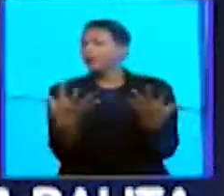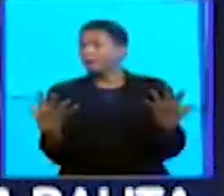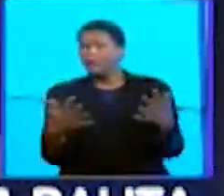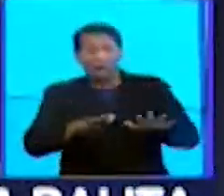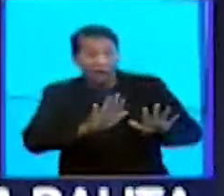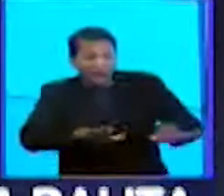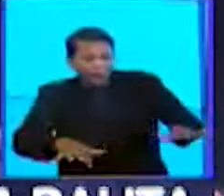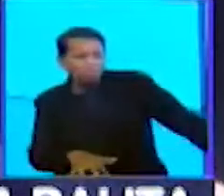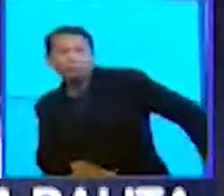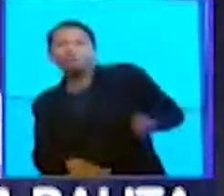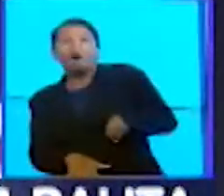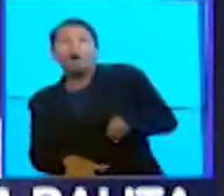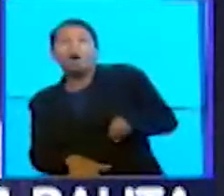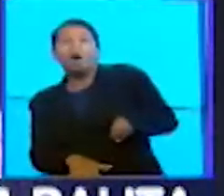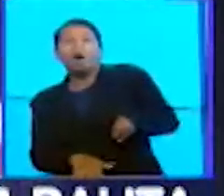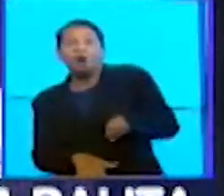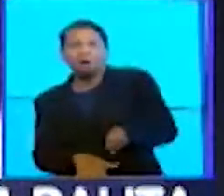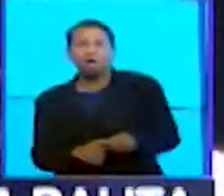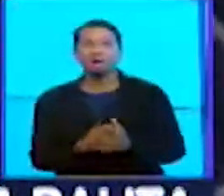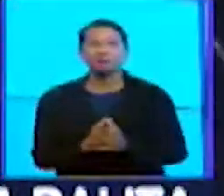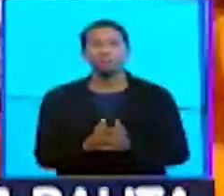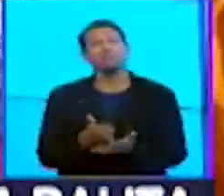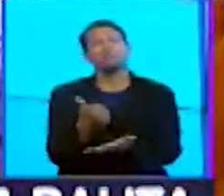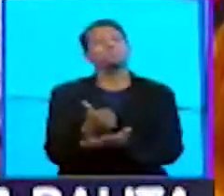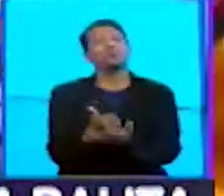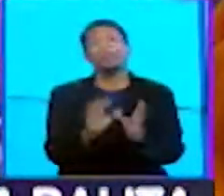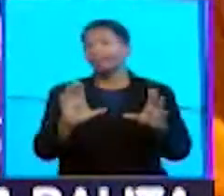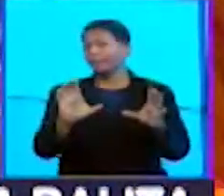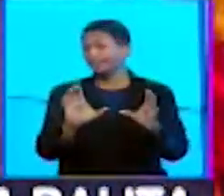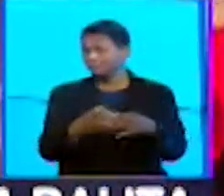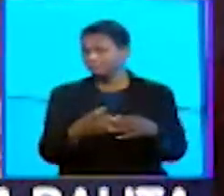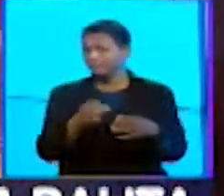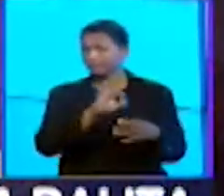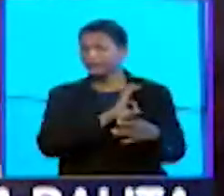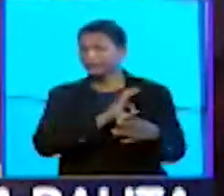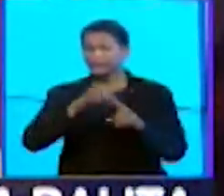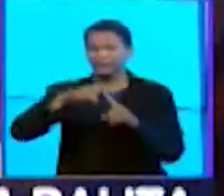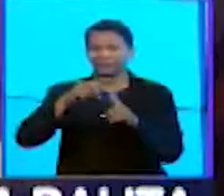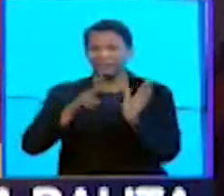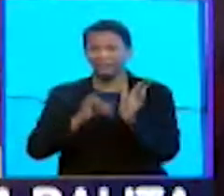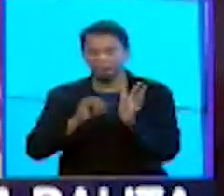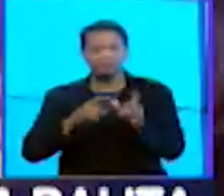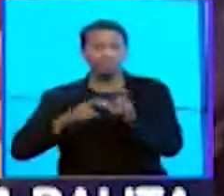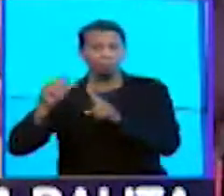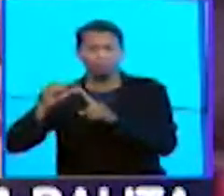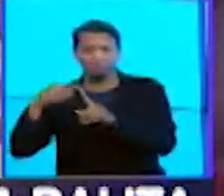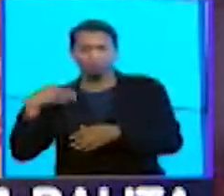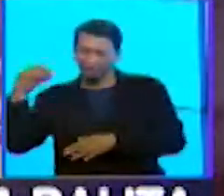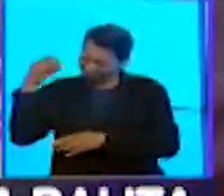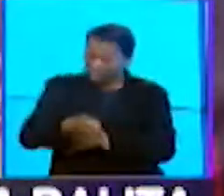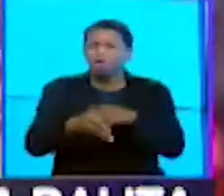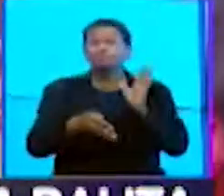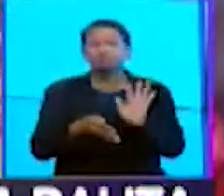tengah antrean meskipun tugas gabungan dari TNI Polri dan Satpol PP disiagakan di lokasi untuk menertibkan